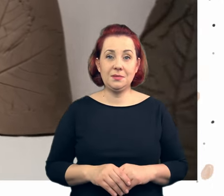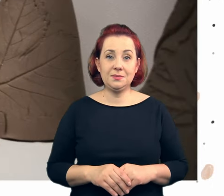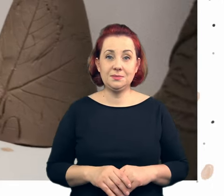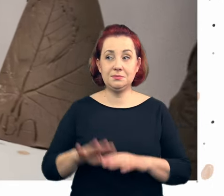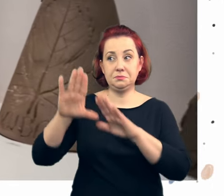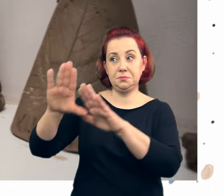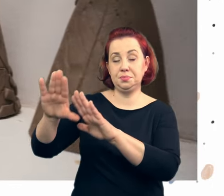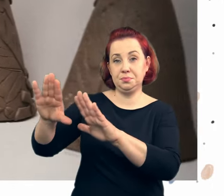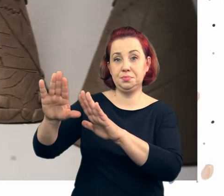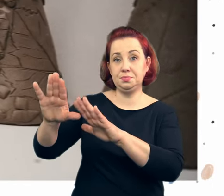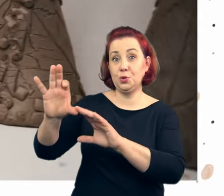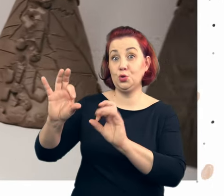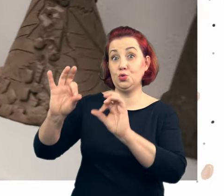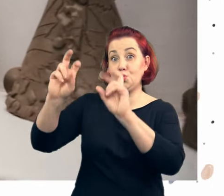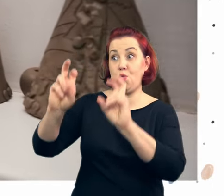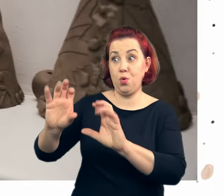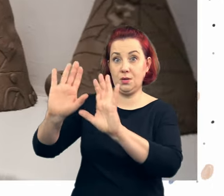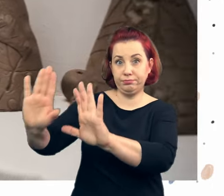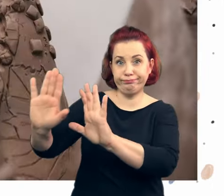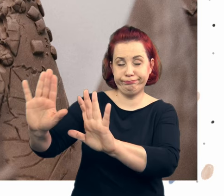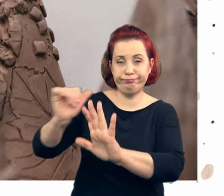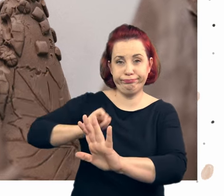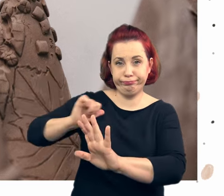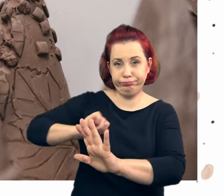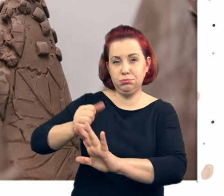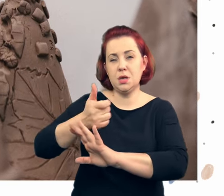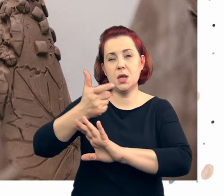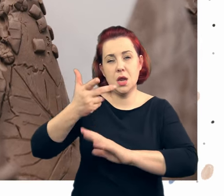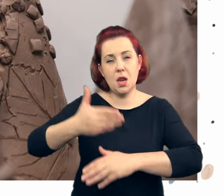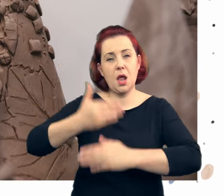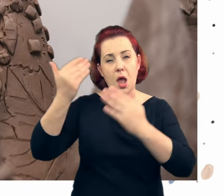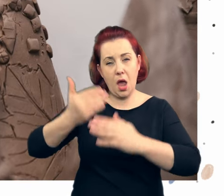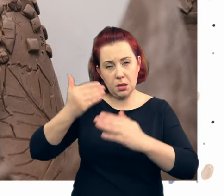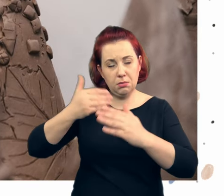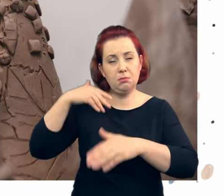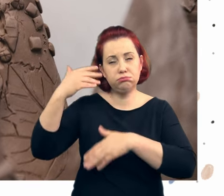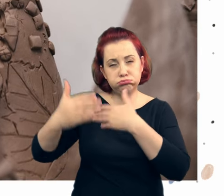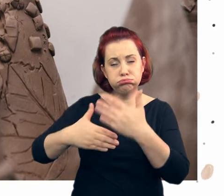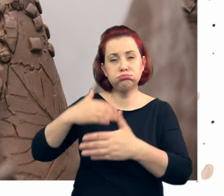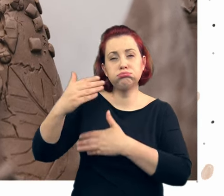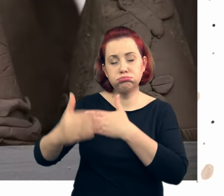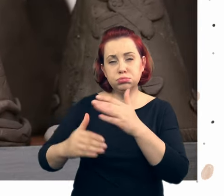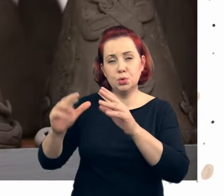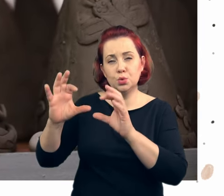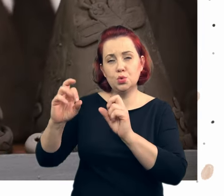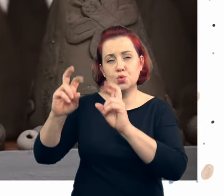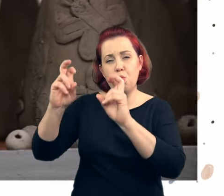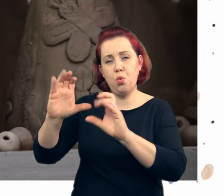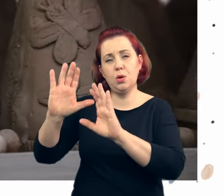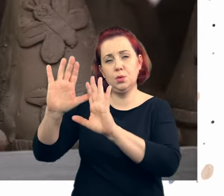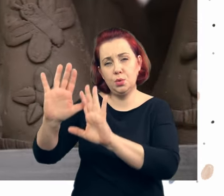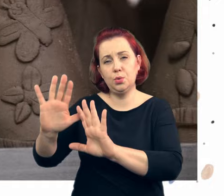odkładam do suszenia. No i tak podejrzewam, że kilka dni upłynie, zanim